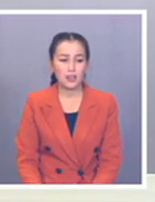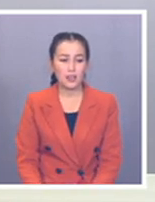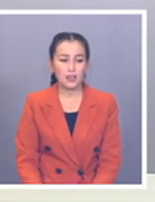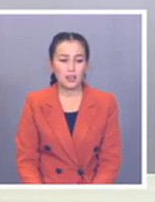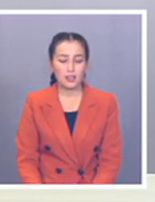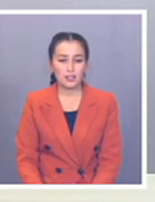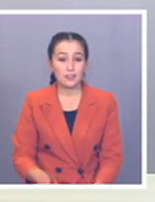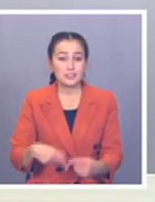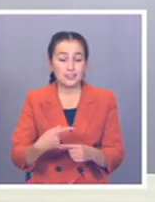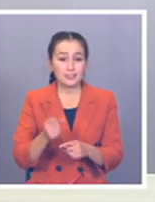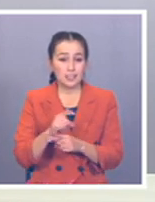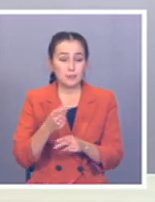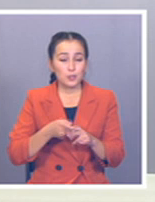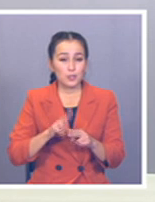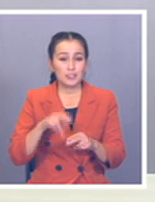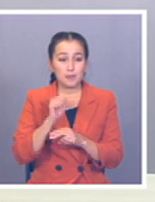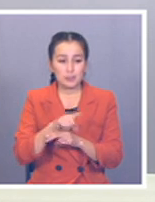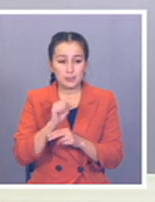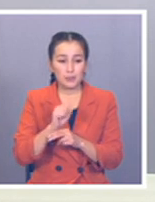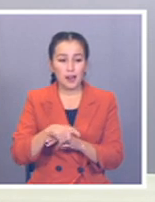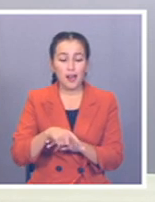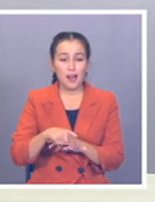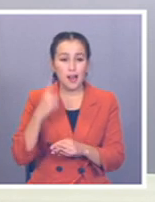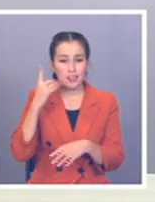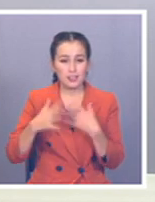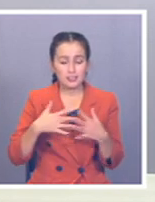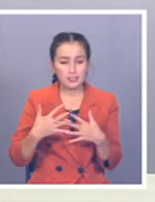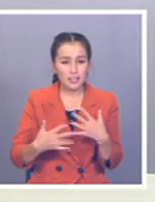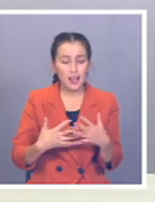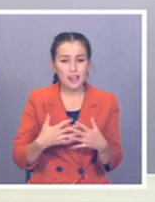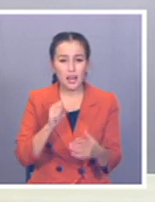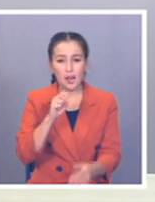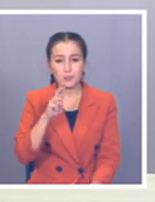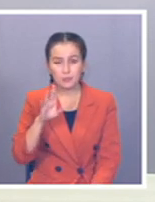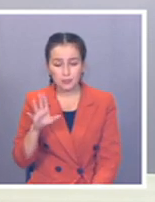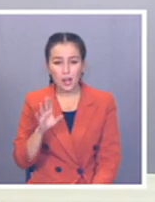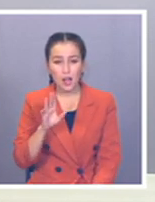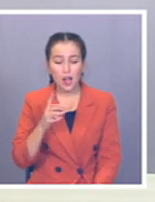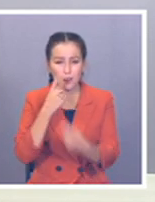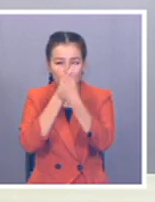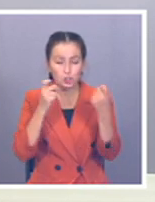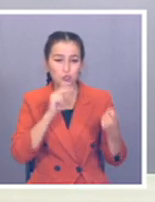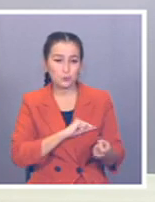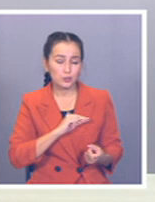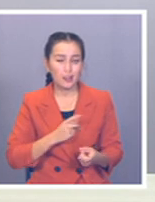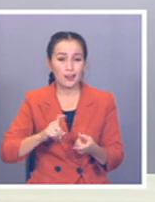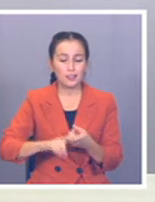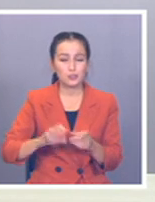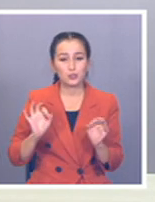Келесі тапсырма. Бұл тапсырмада адасқан әріптерден ақпаратпен жұмыс істеуге қатысты дұрыс